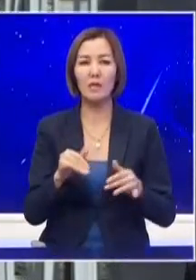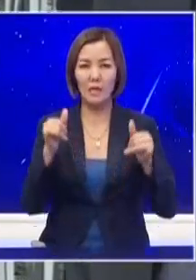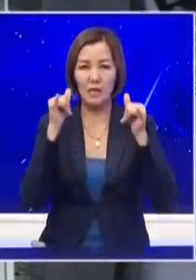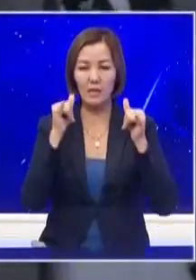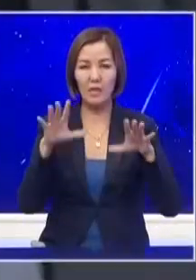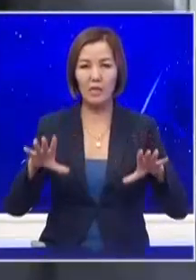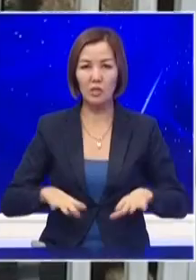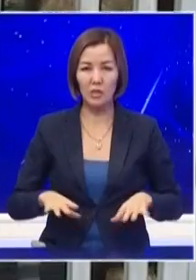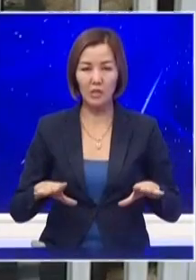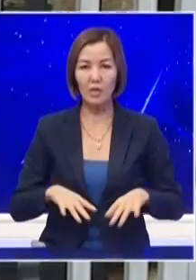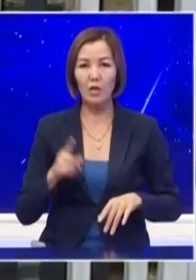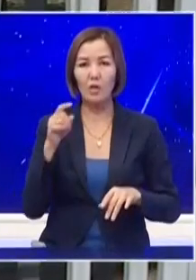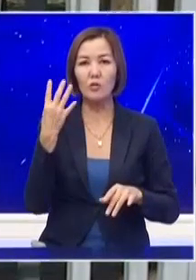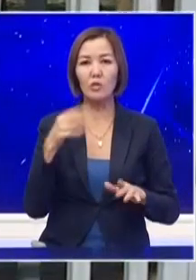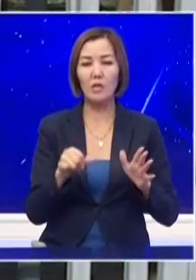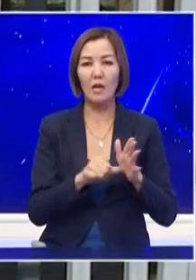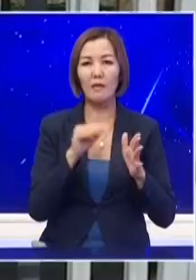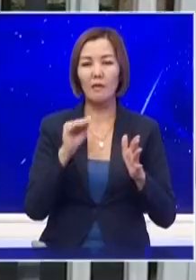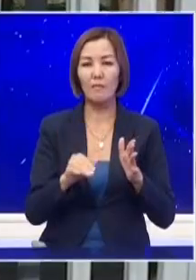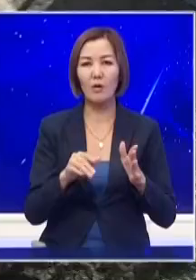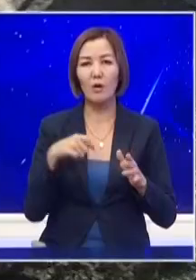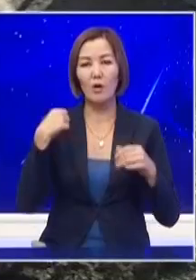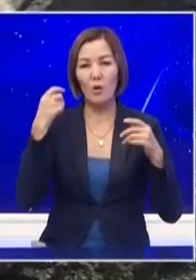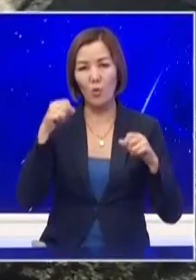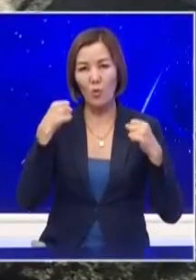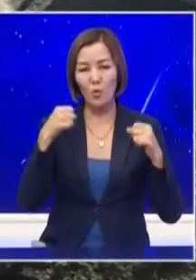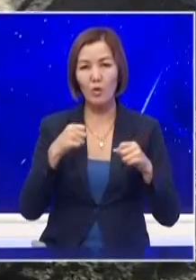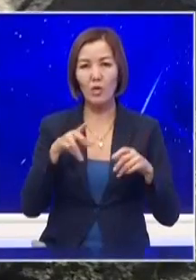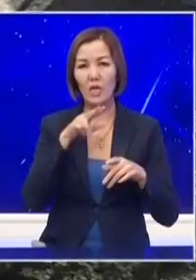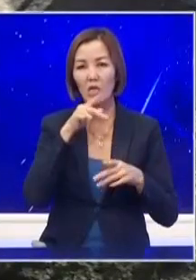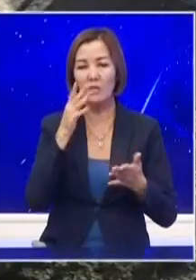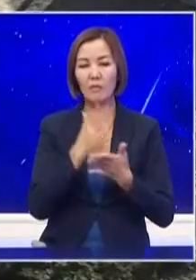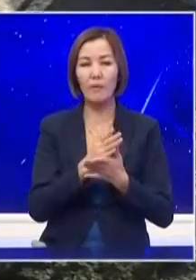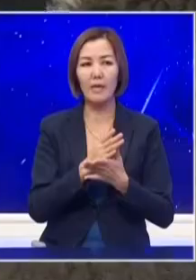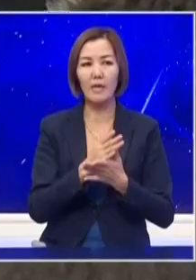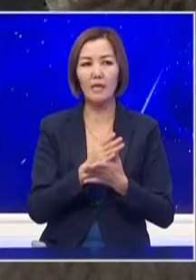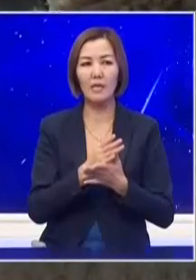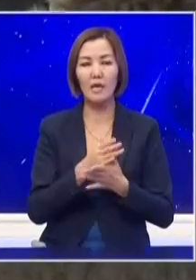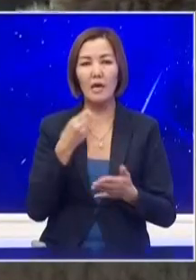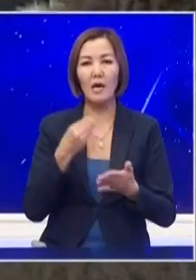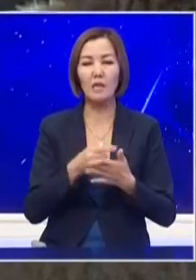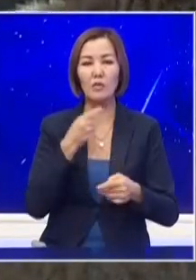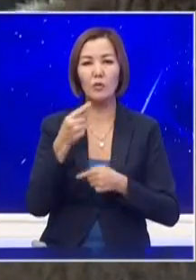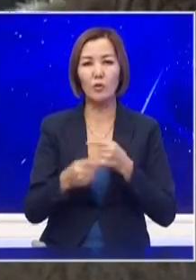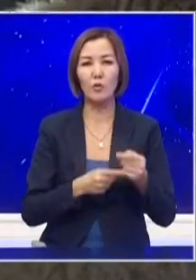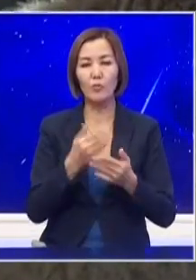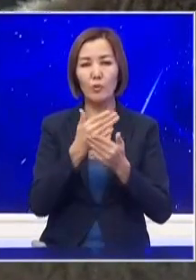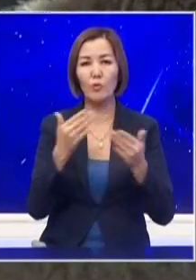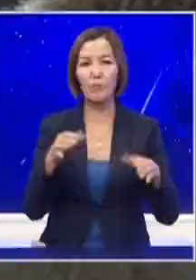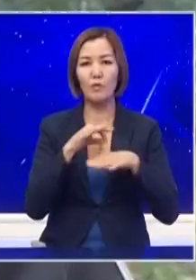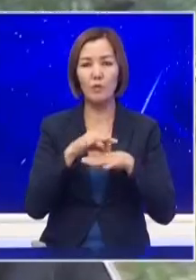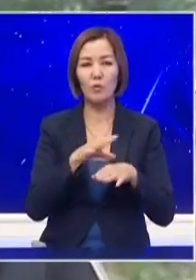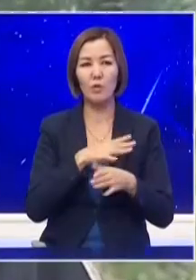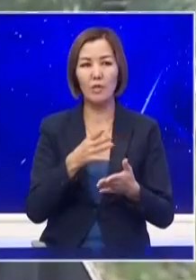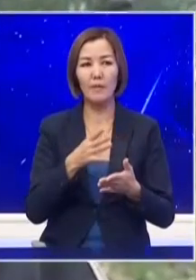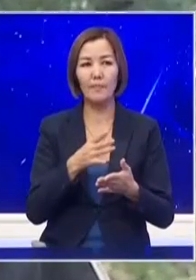жылқы, 146 мың қой ешкі бар. 204 бас түйе де өсіріледі. Мәдениет күнінде асыл тұқымды малдың көрмесі де өтті. Бүркіт